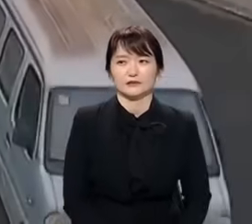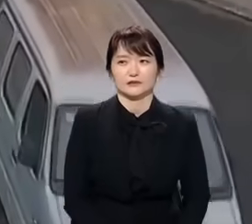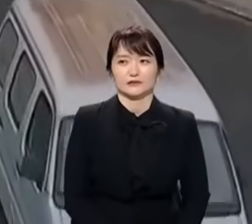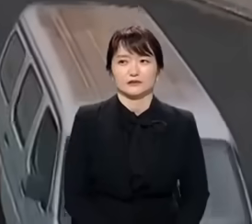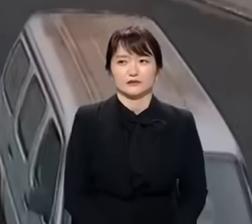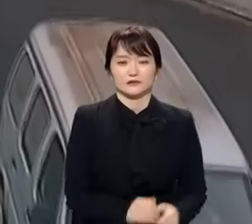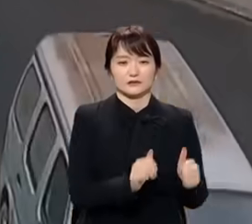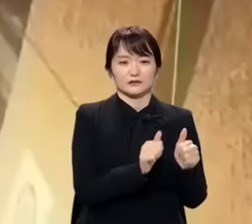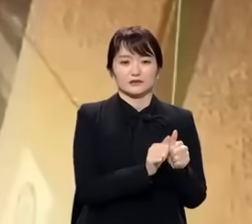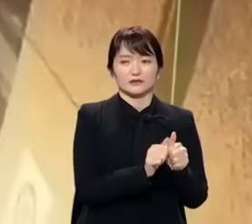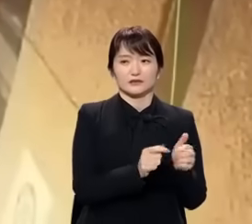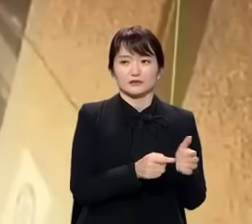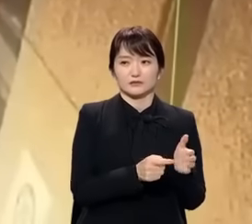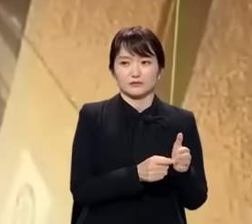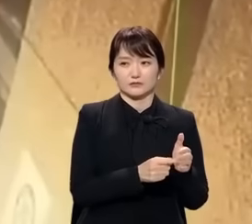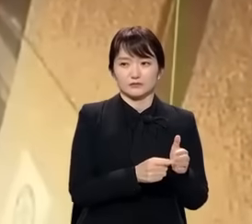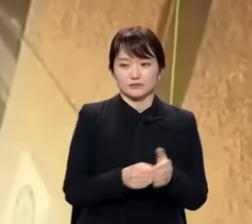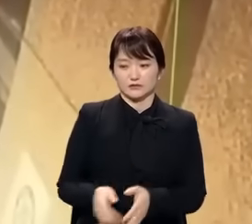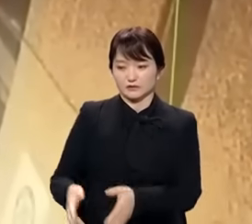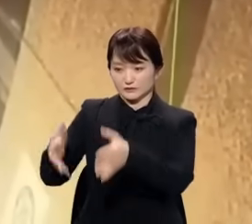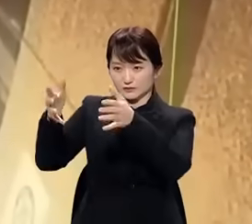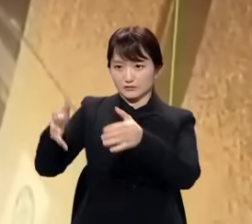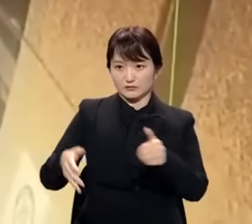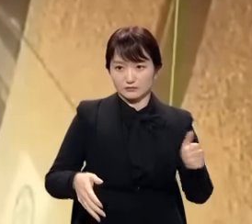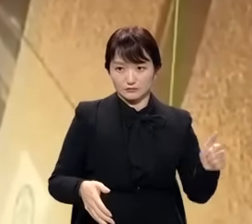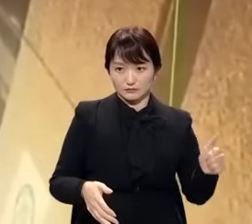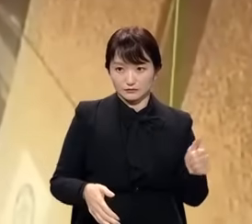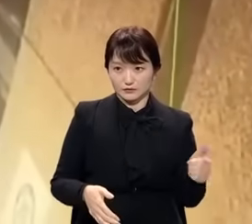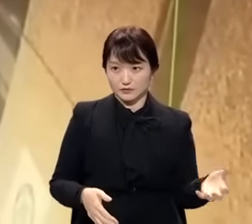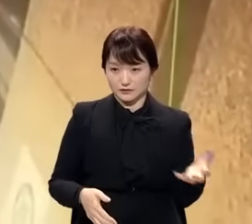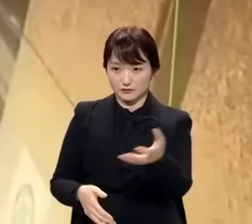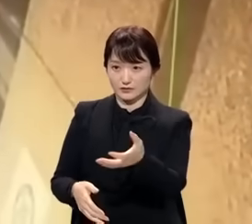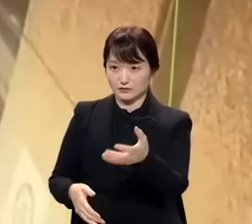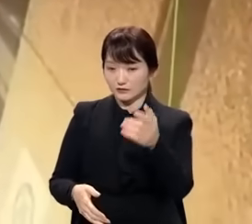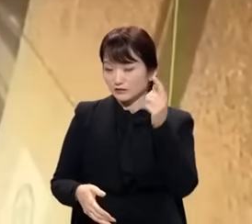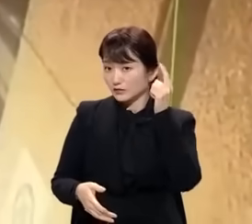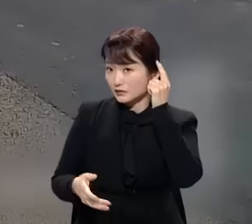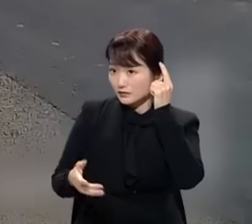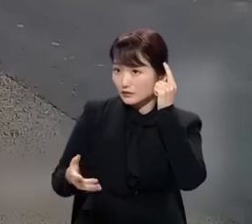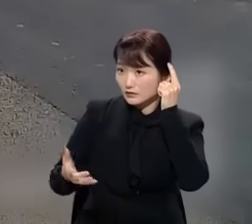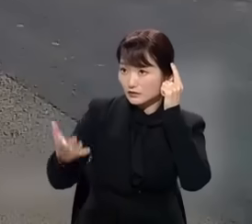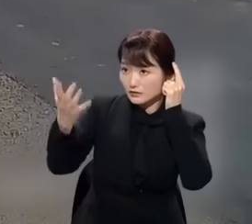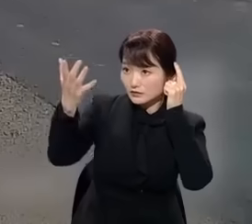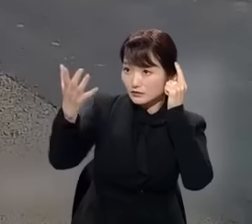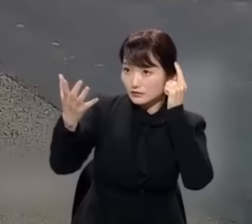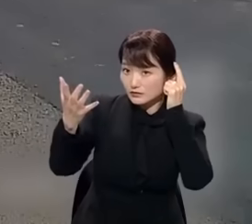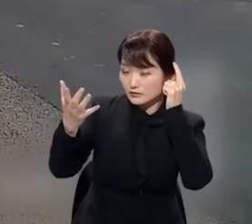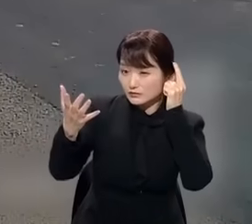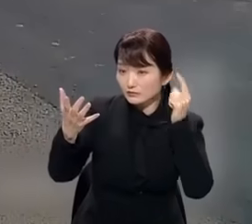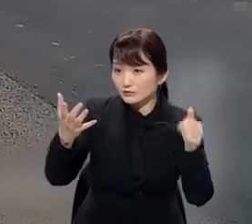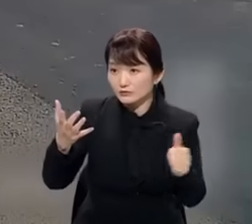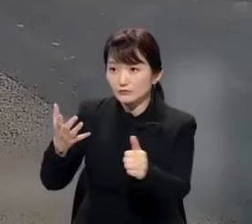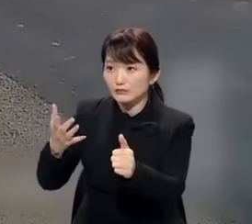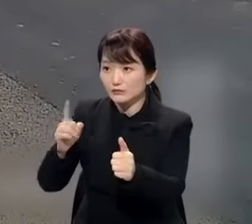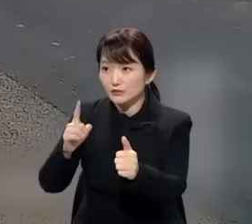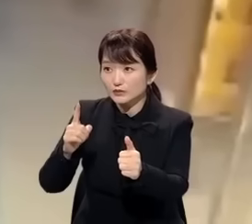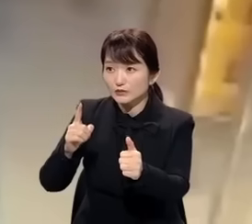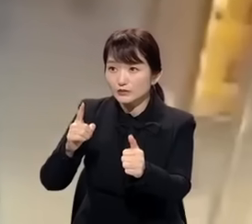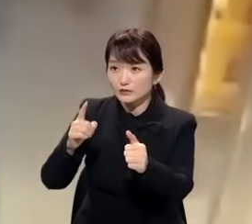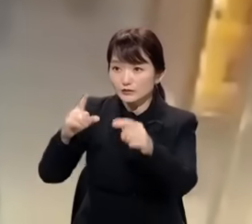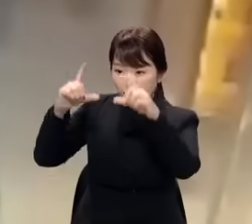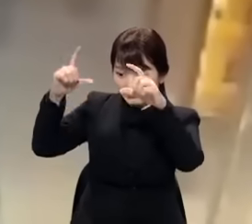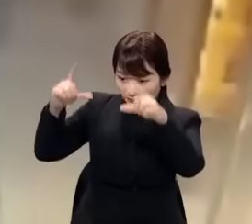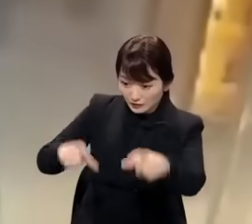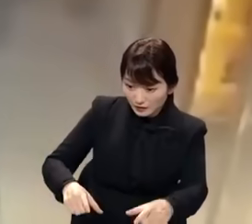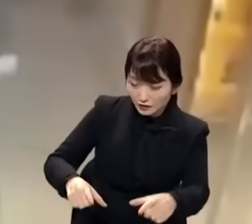급히 건물 쪽으로 걸음을 옮깁니다. 그리고 한쪽 손으로는 전화를, 다른 한 손은 높이 들어 올리는데요. 얼마 후 부서진 간판 잔재들이